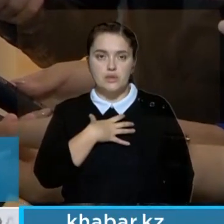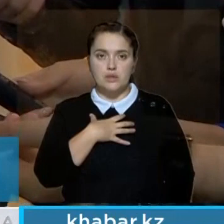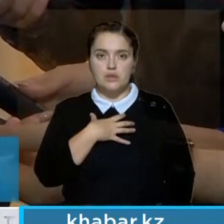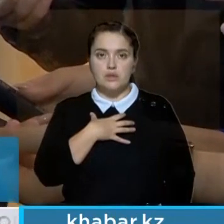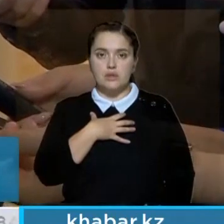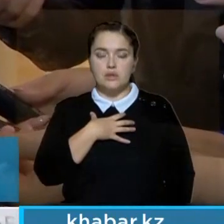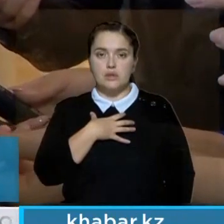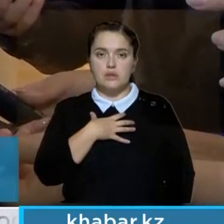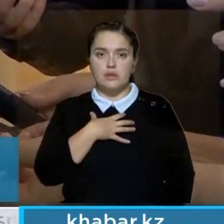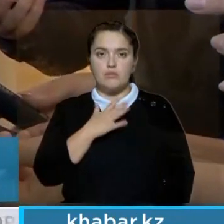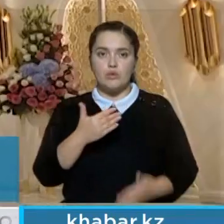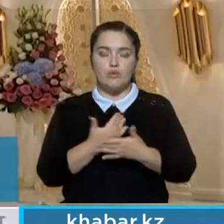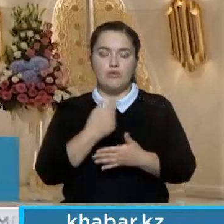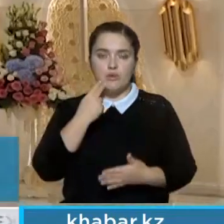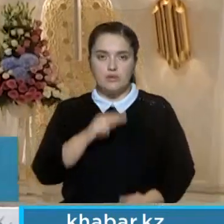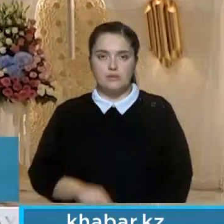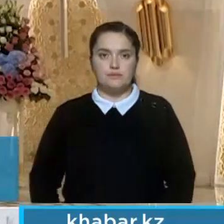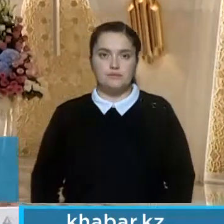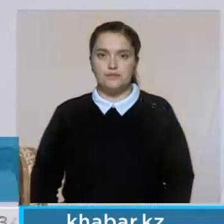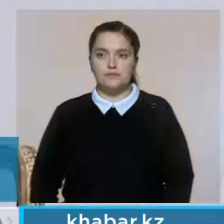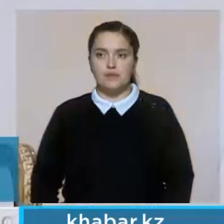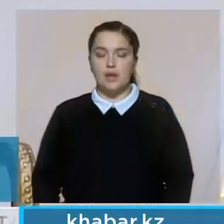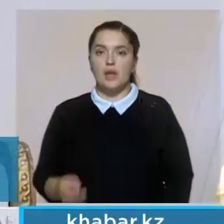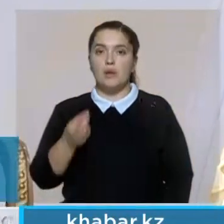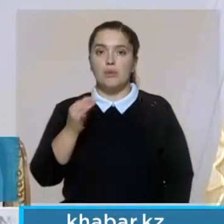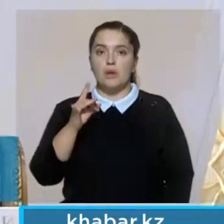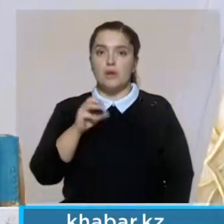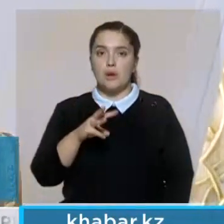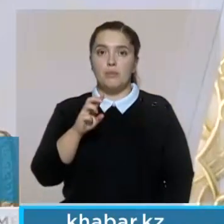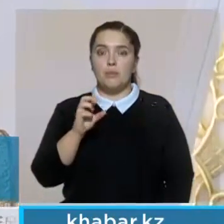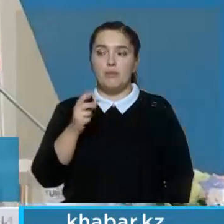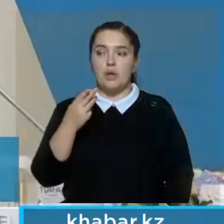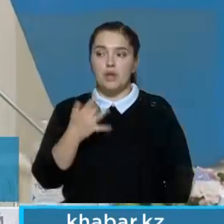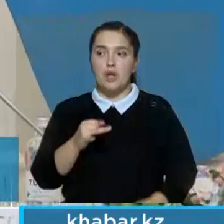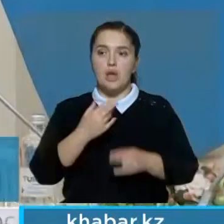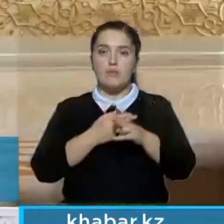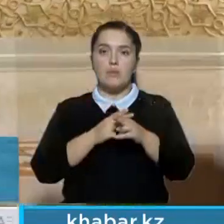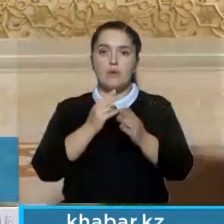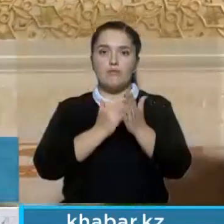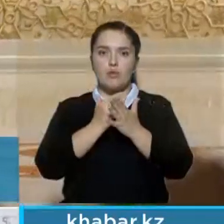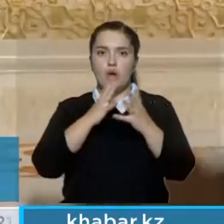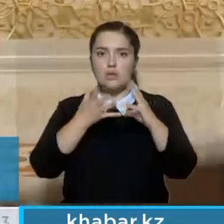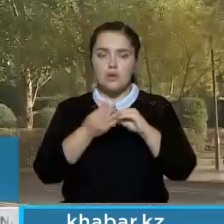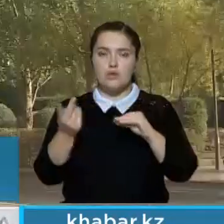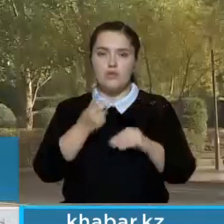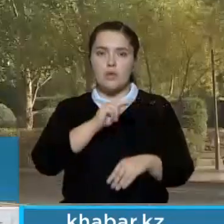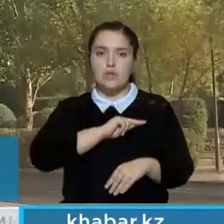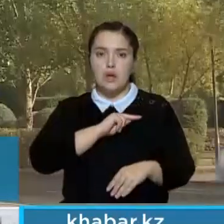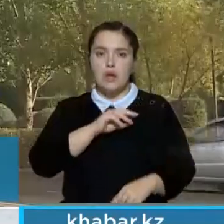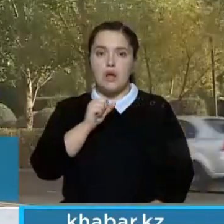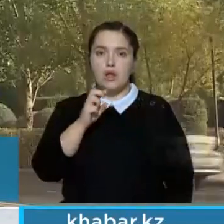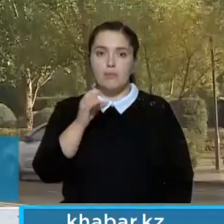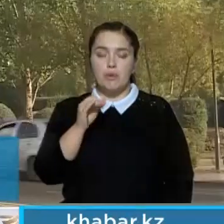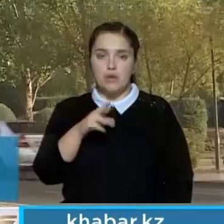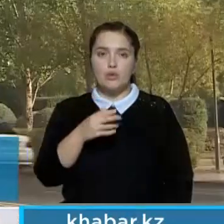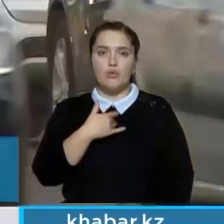данную работу поднять на новую качественную ступень. В свою очередь, Байрам Бегай высоко оценил состояние двустороннего сотрудничества. Он отметил, что Албания